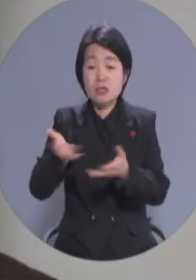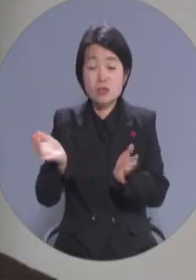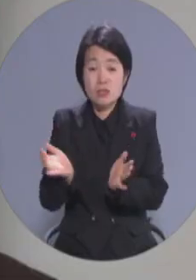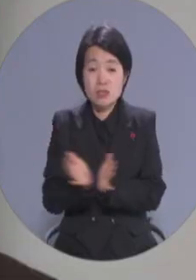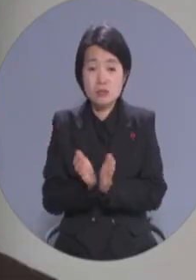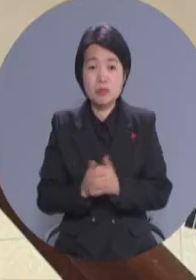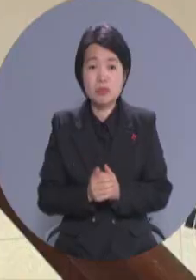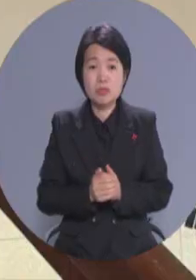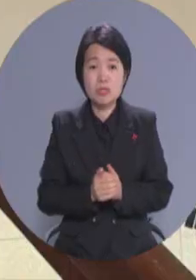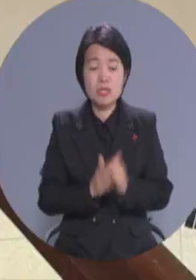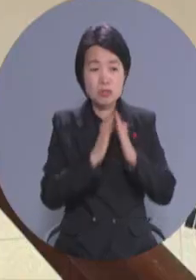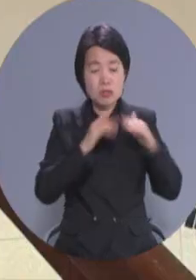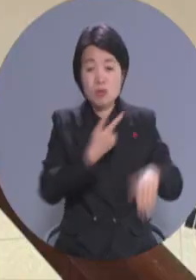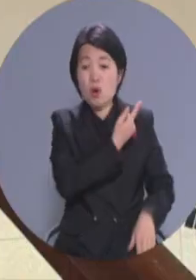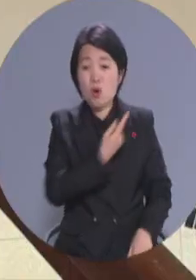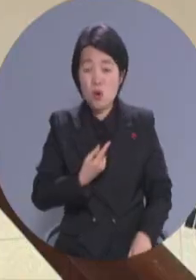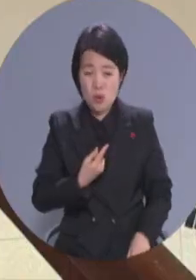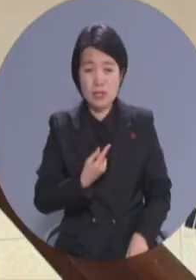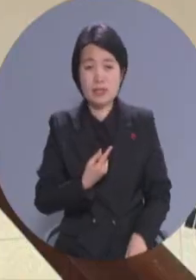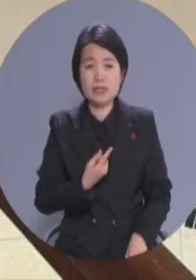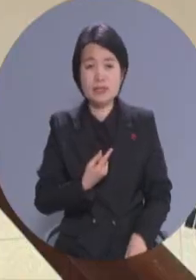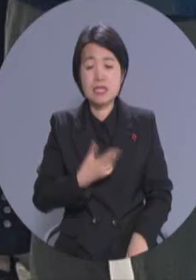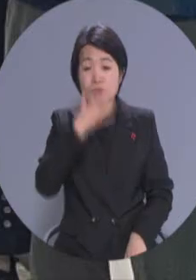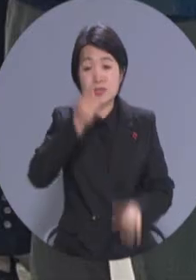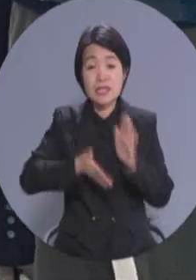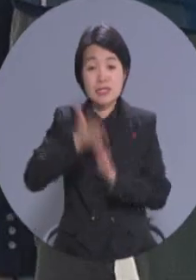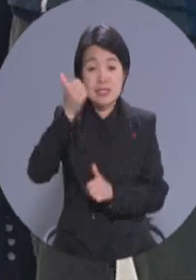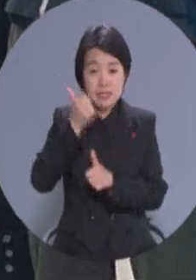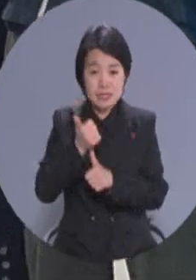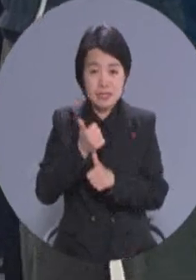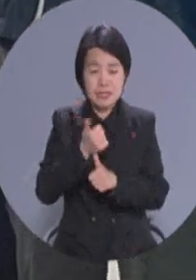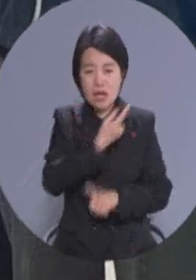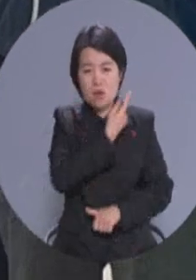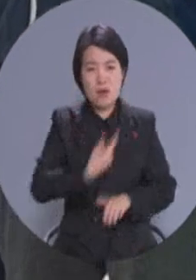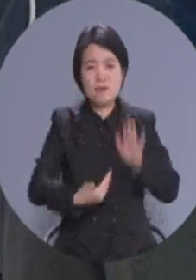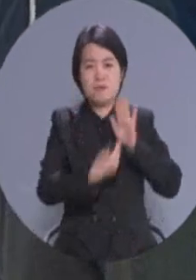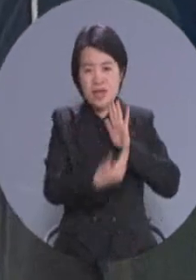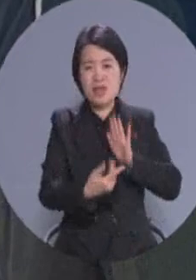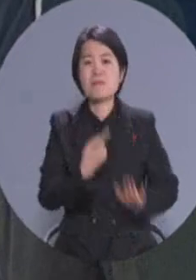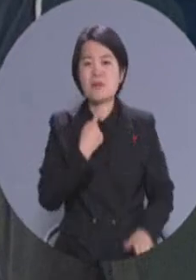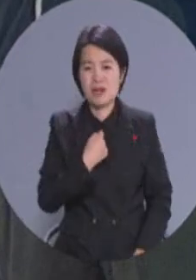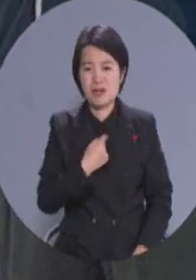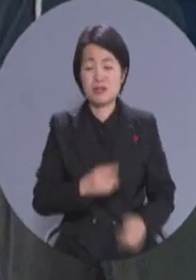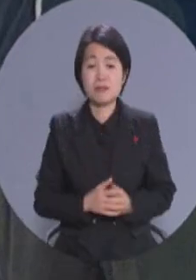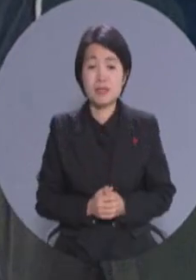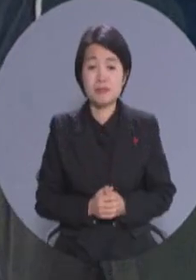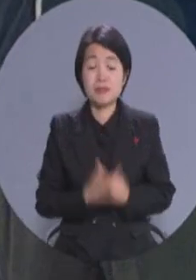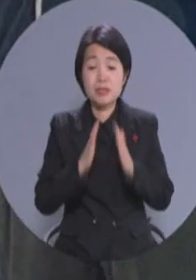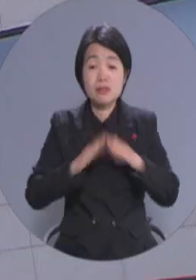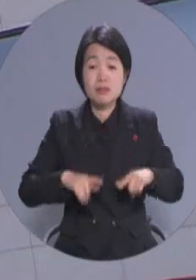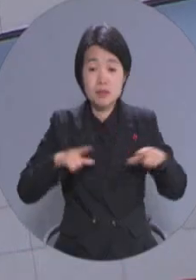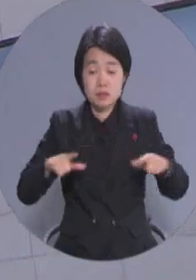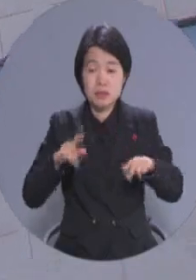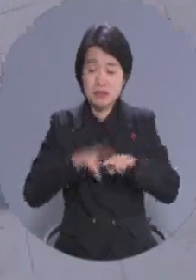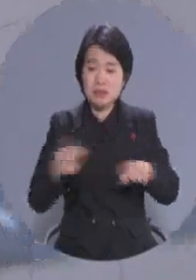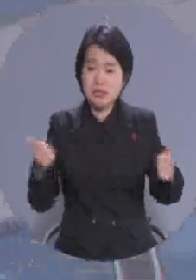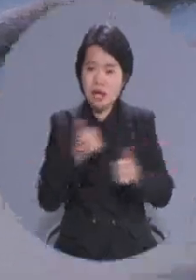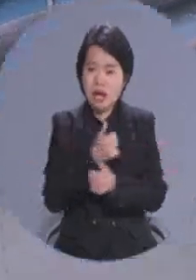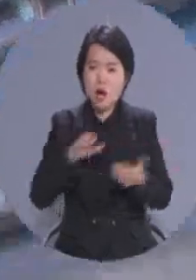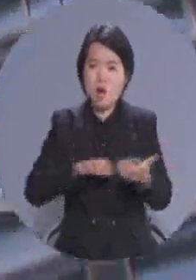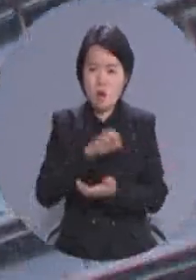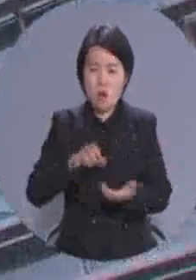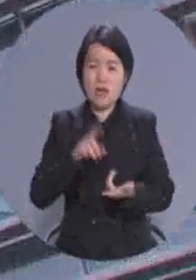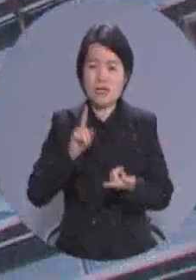조합원들이도 부임 근선 어 부시장에 출입을 막기도 했습니다 전라남도는 인사 논란에